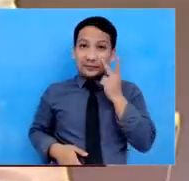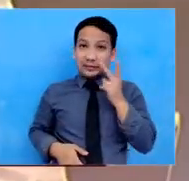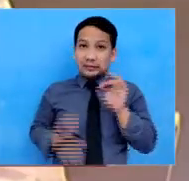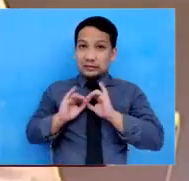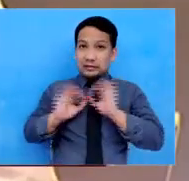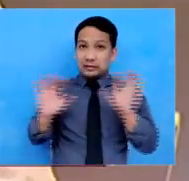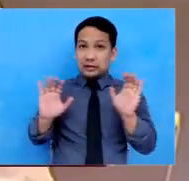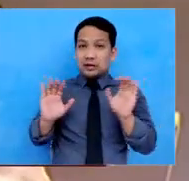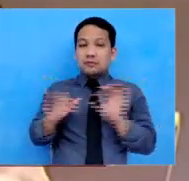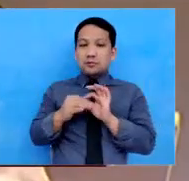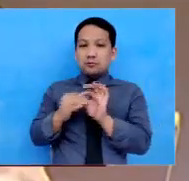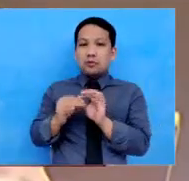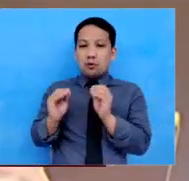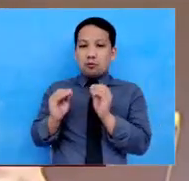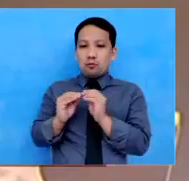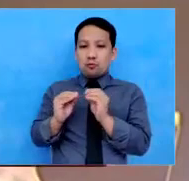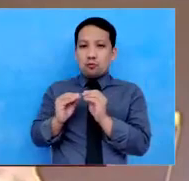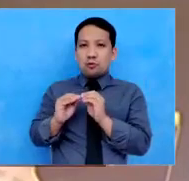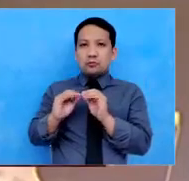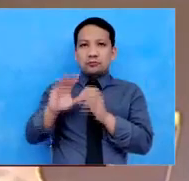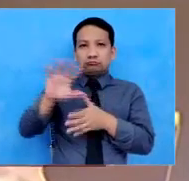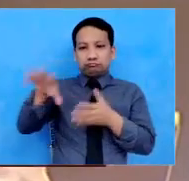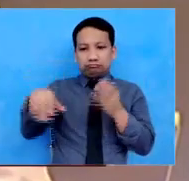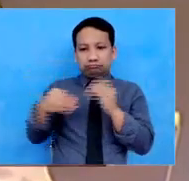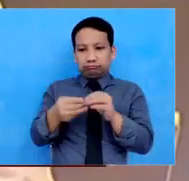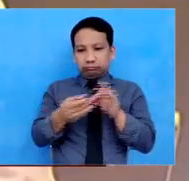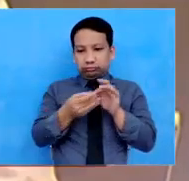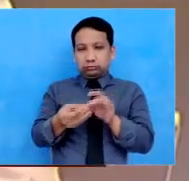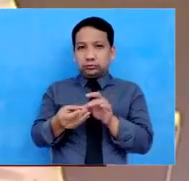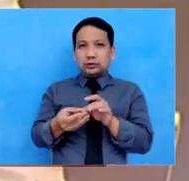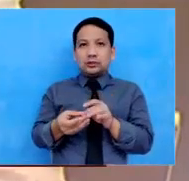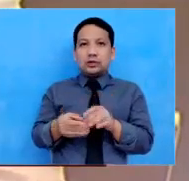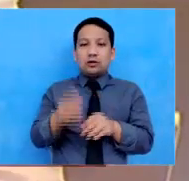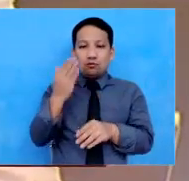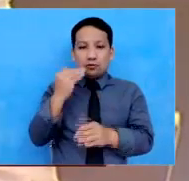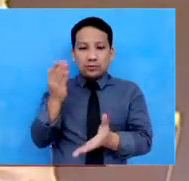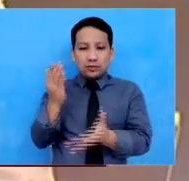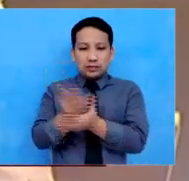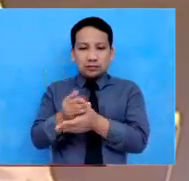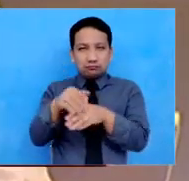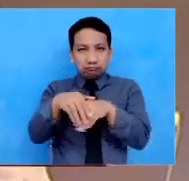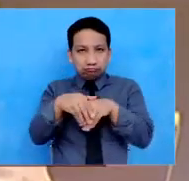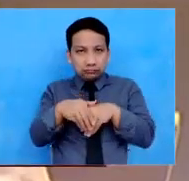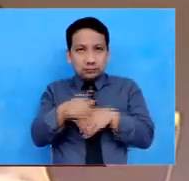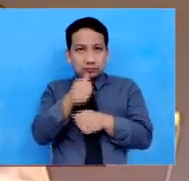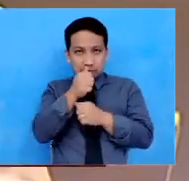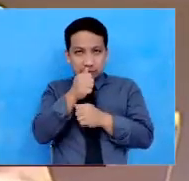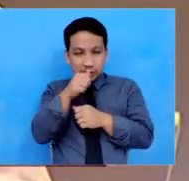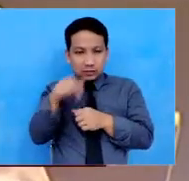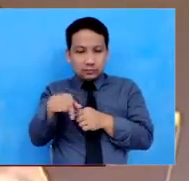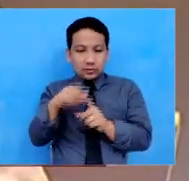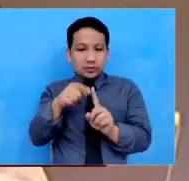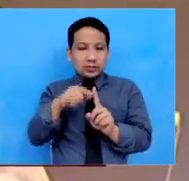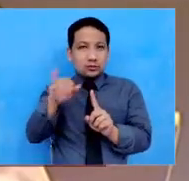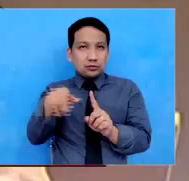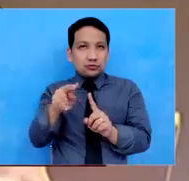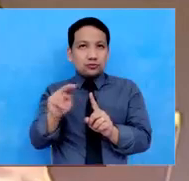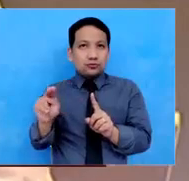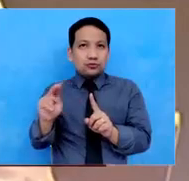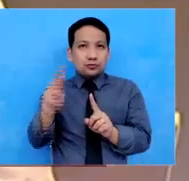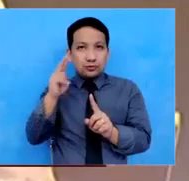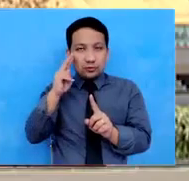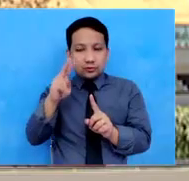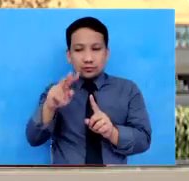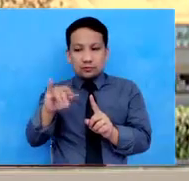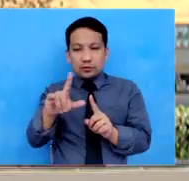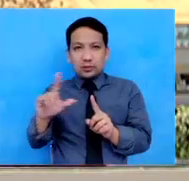the conspirators planned all along to silence June Villamor and cover up the crime, perhaps even before Joel Escorial